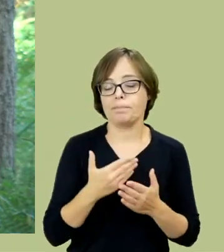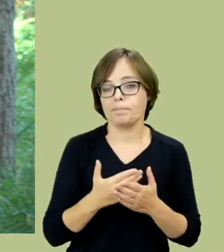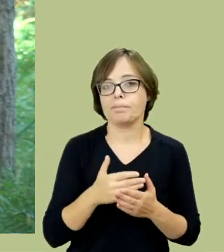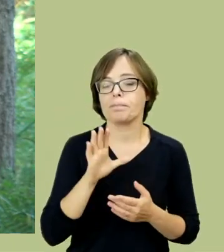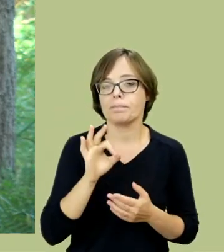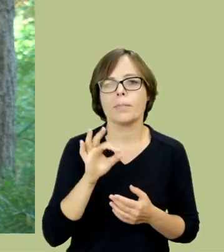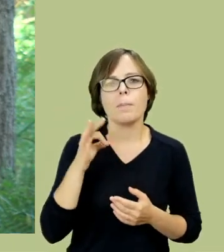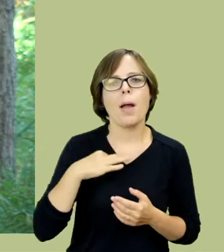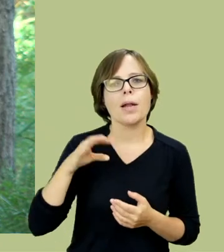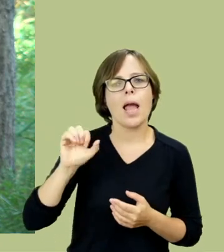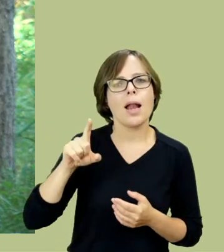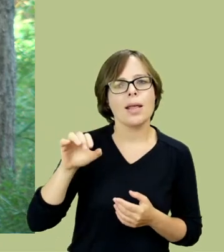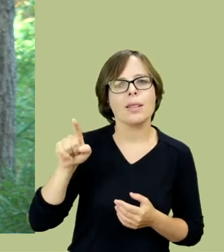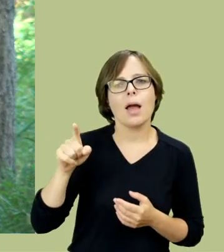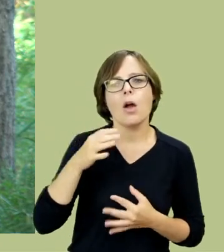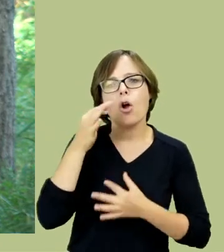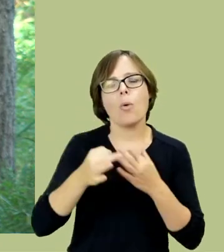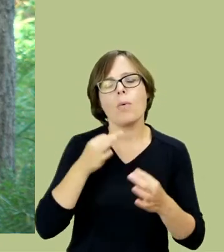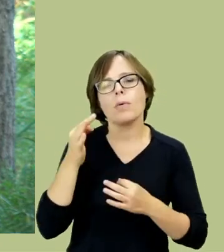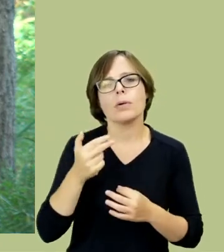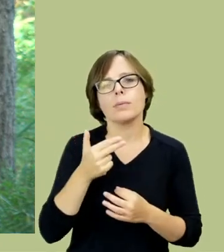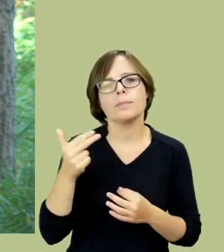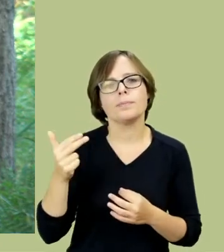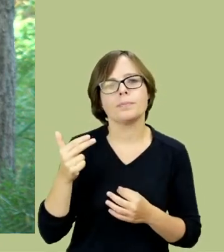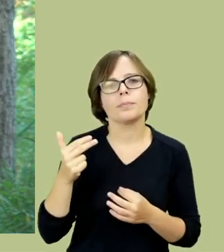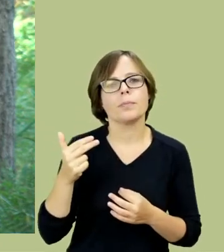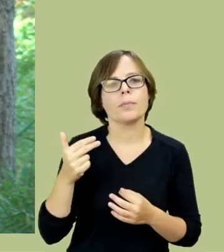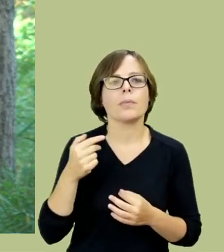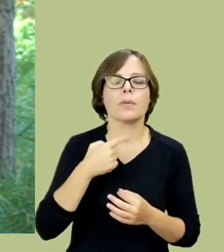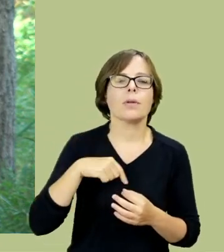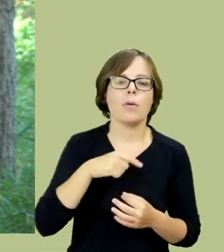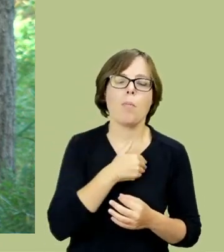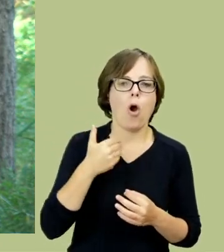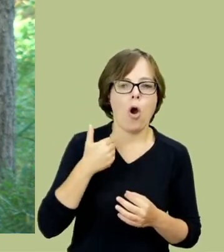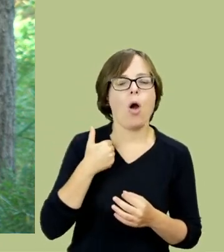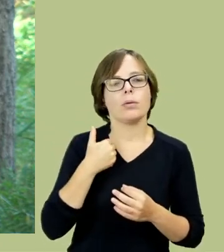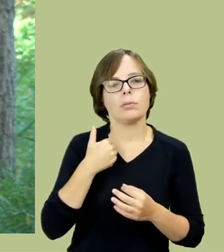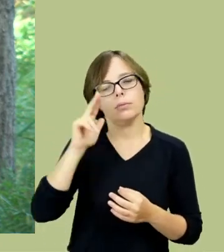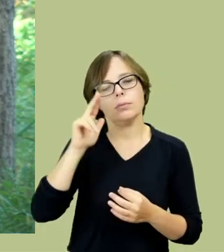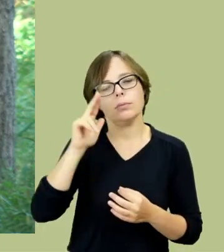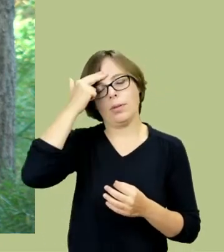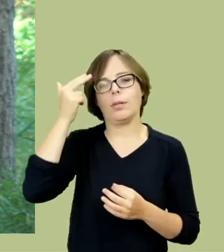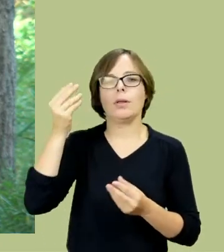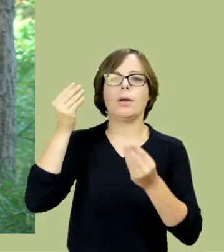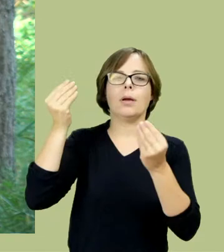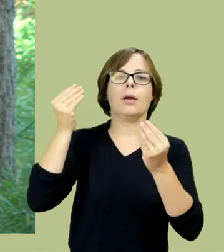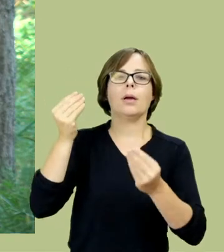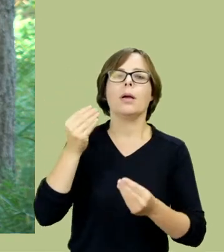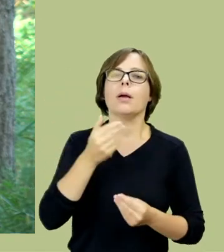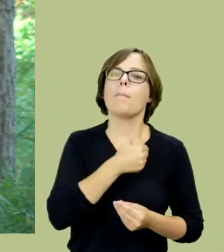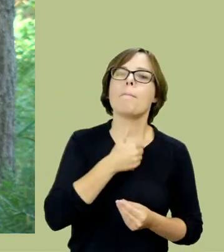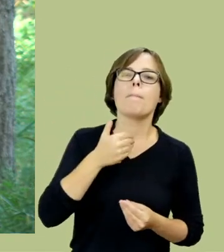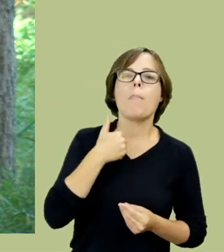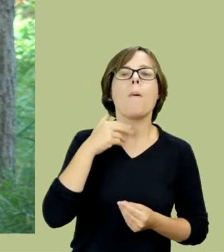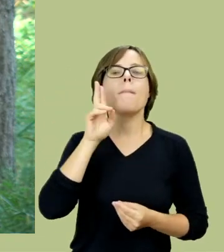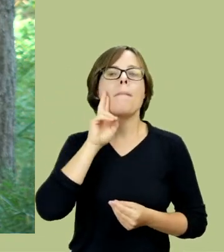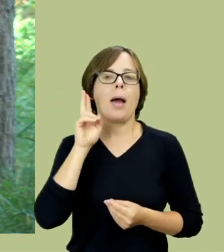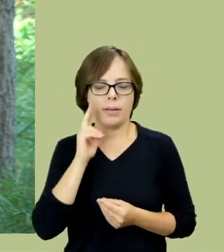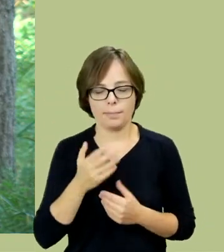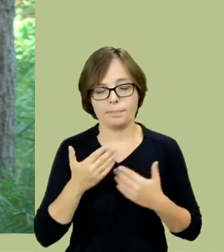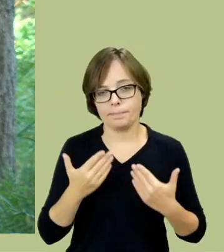o tym takim naszym micie matki Polki i rzeczywiście ja pracując